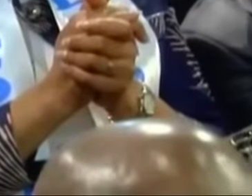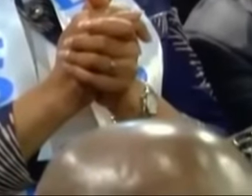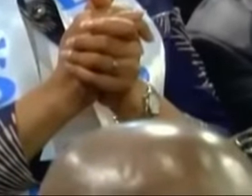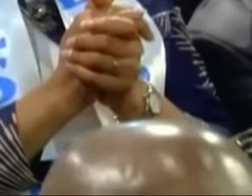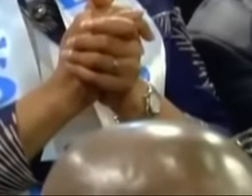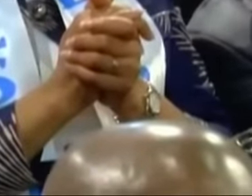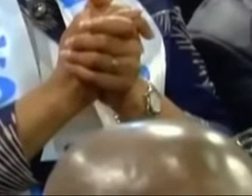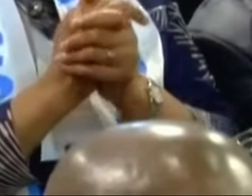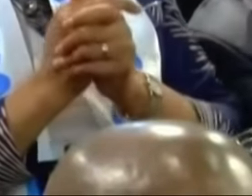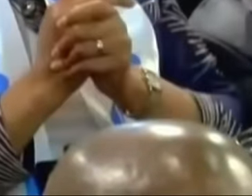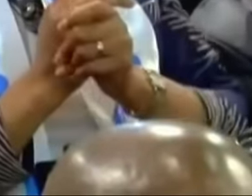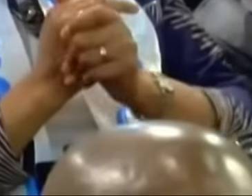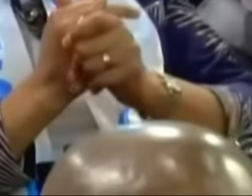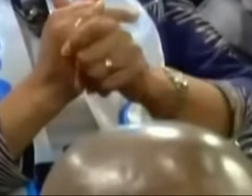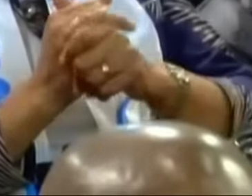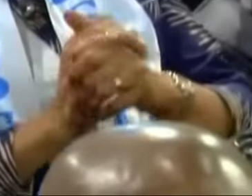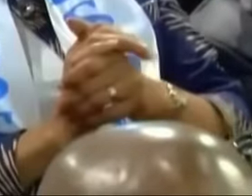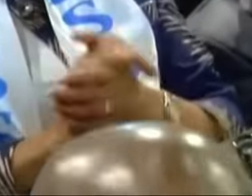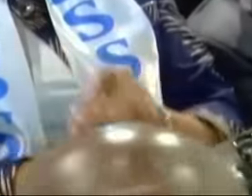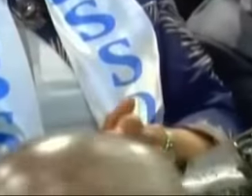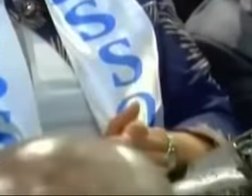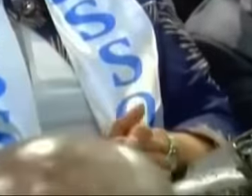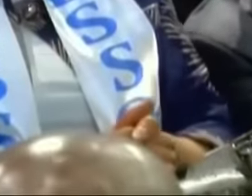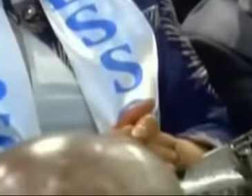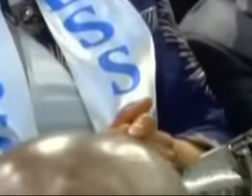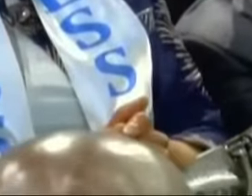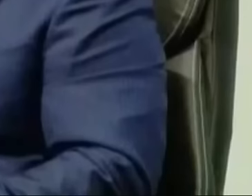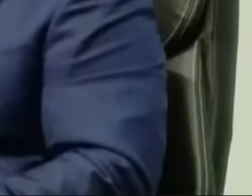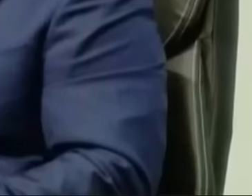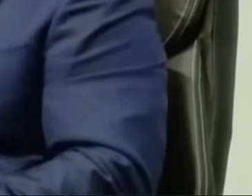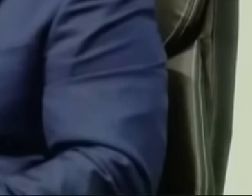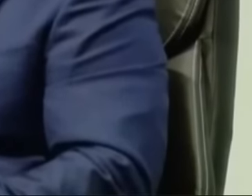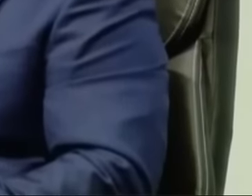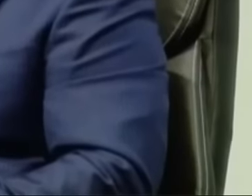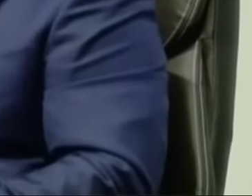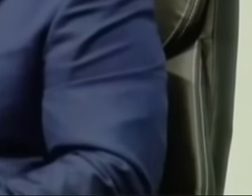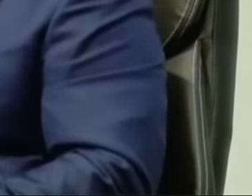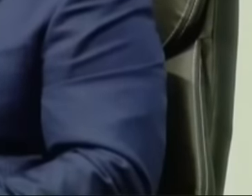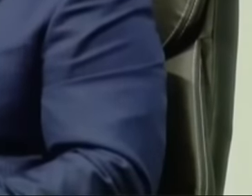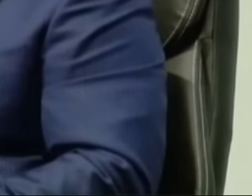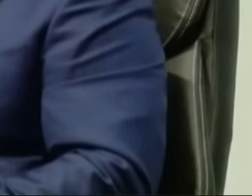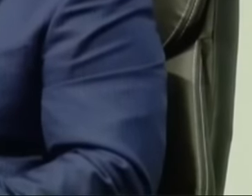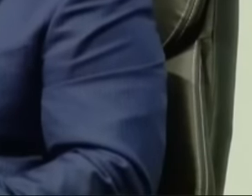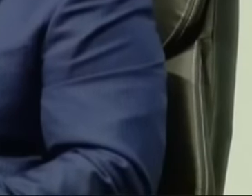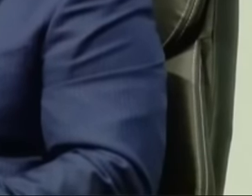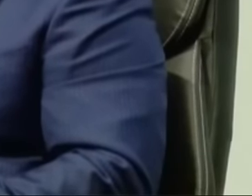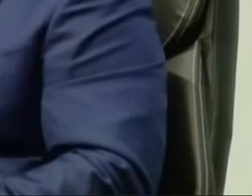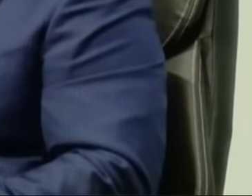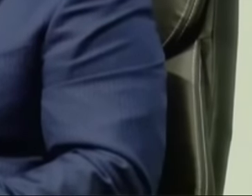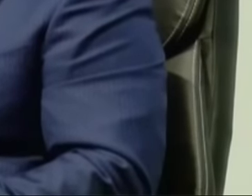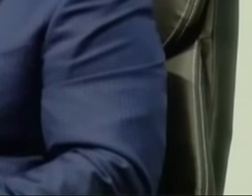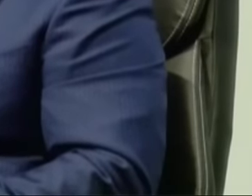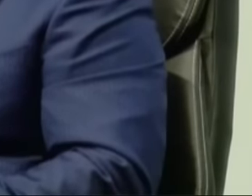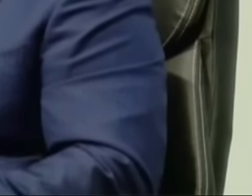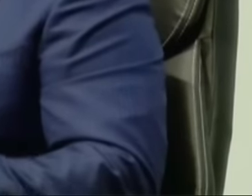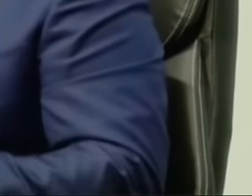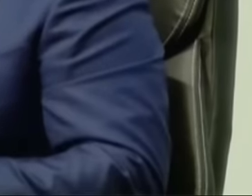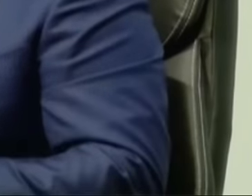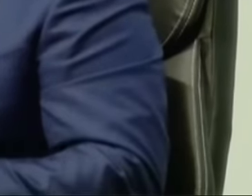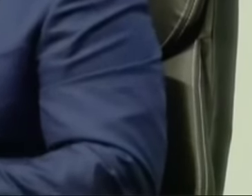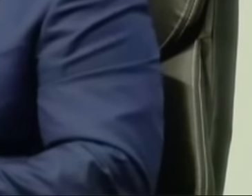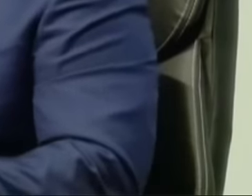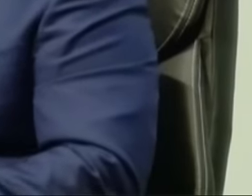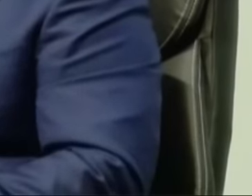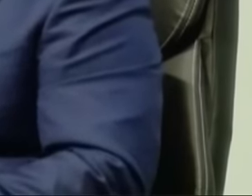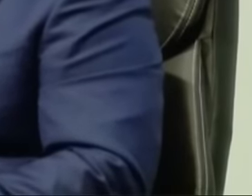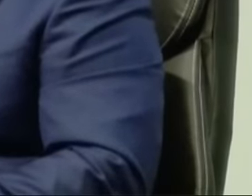aux principales préoccupations des Congolais. Comme il l'avait fait à Paris, le chef de l'État a présenté